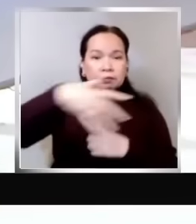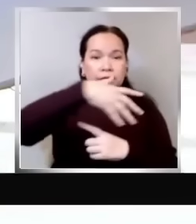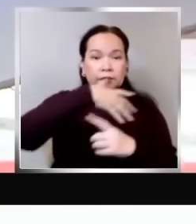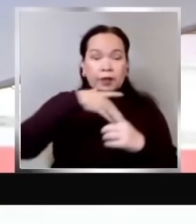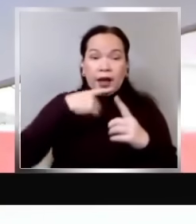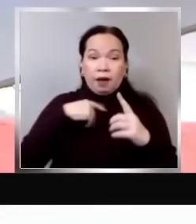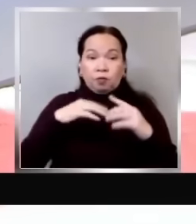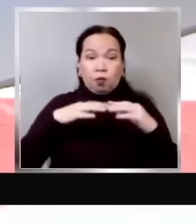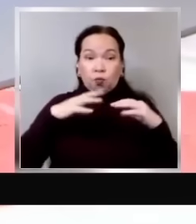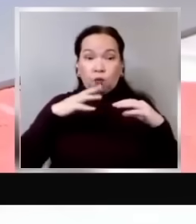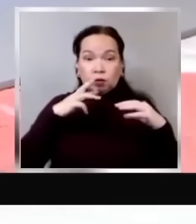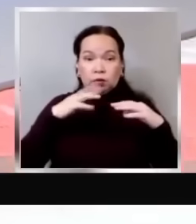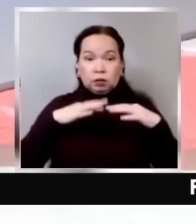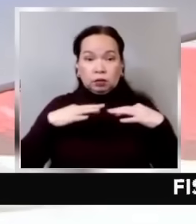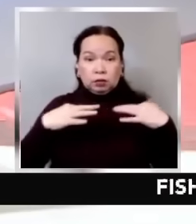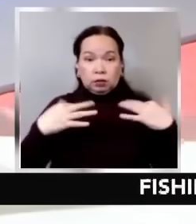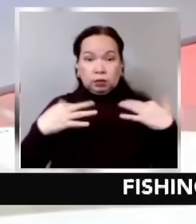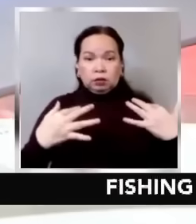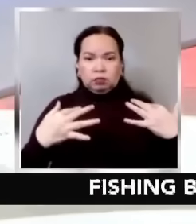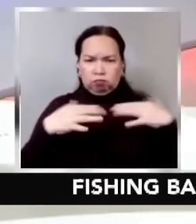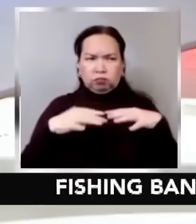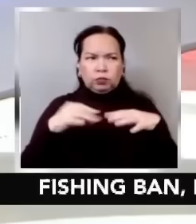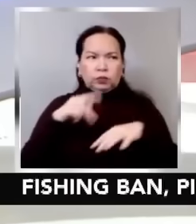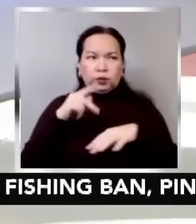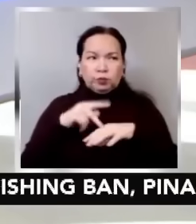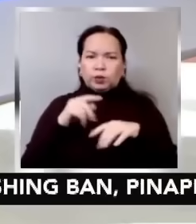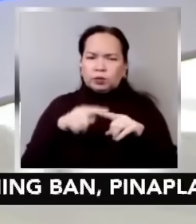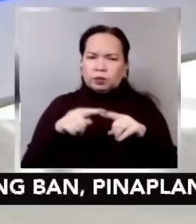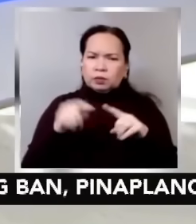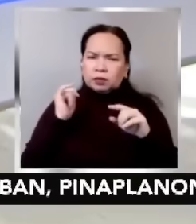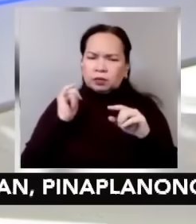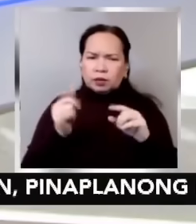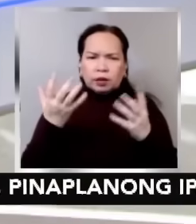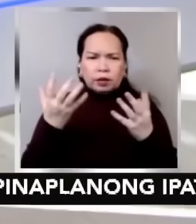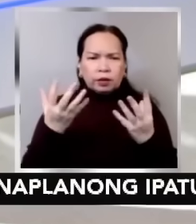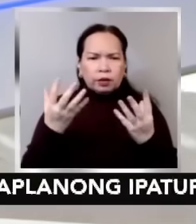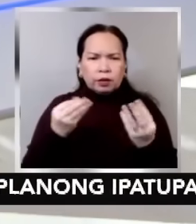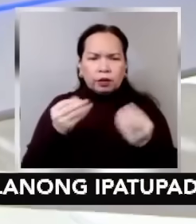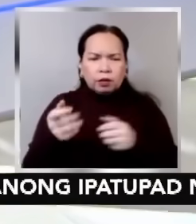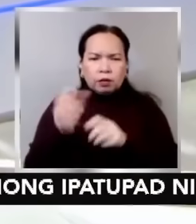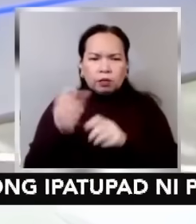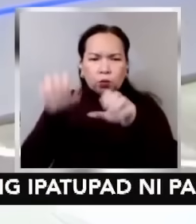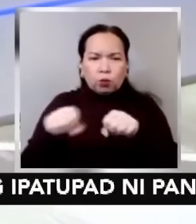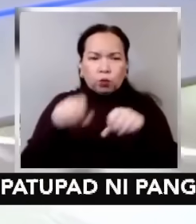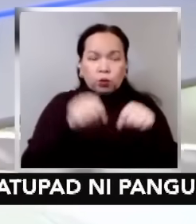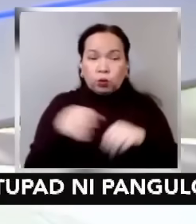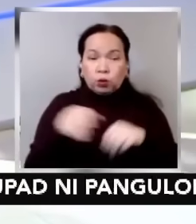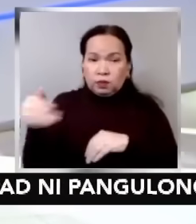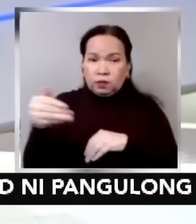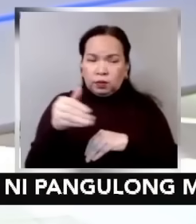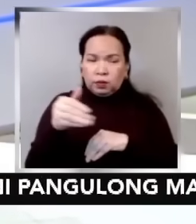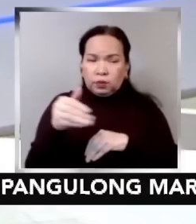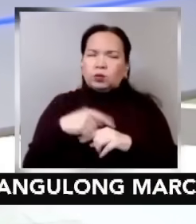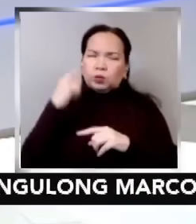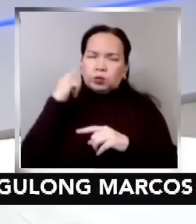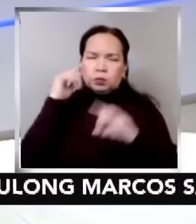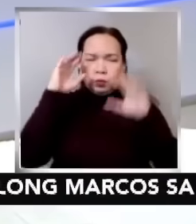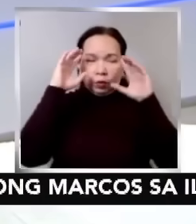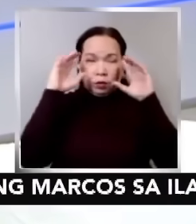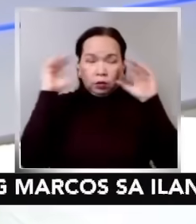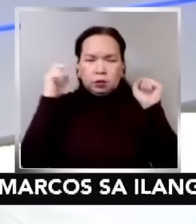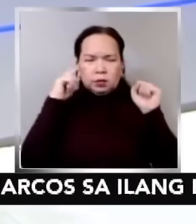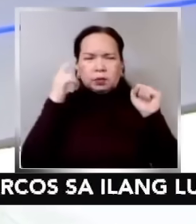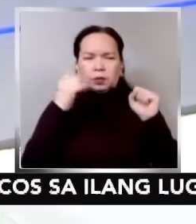daw ang ating huling isda. Kaya pinag-iisipan ng Pangulo ang ilang paghihigpit gaya ng pagpapatupad ng fishing ban.